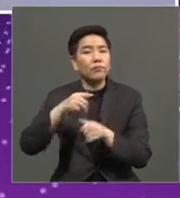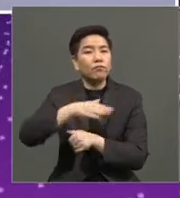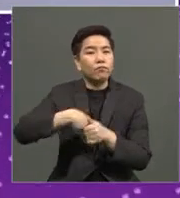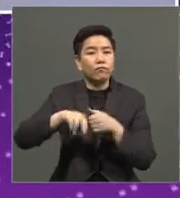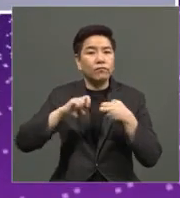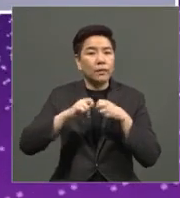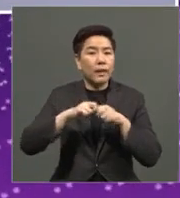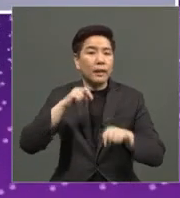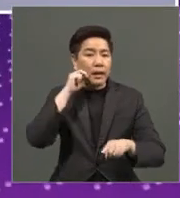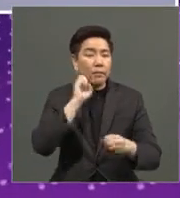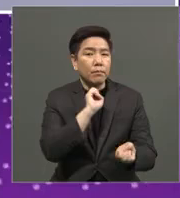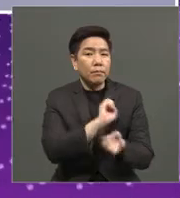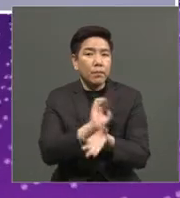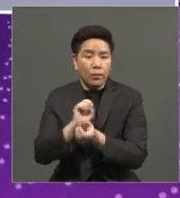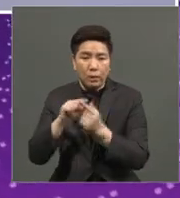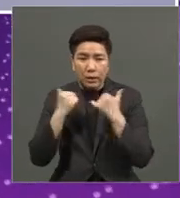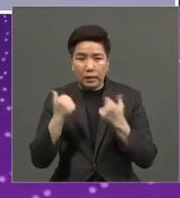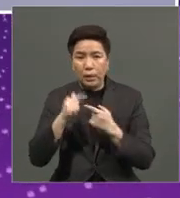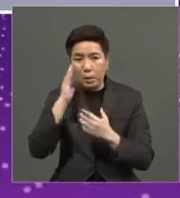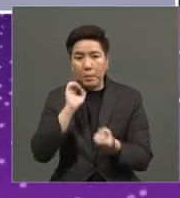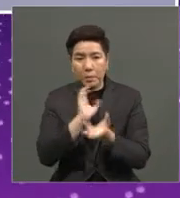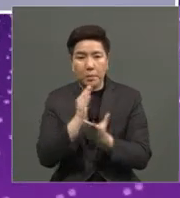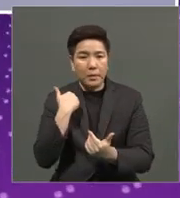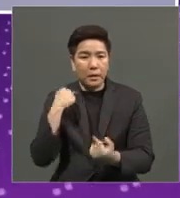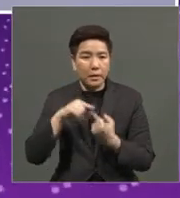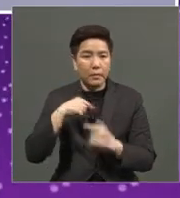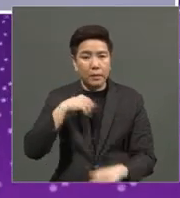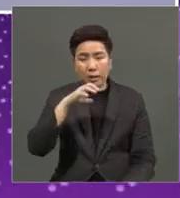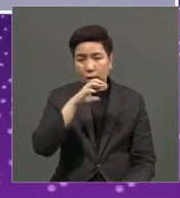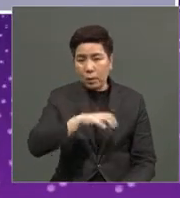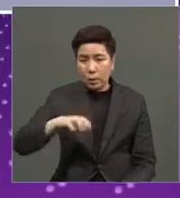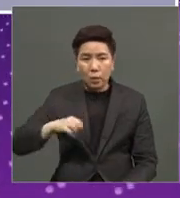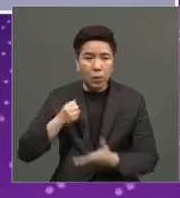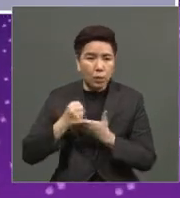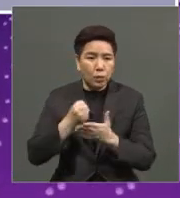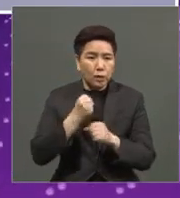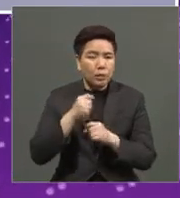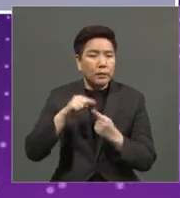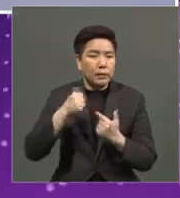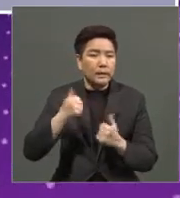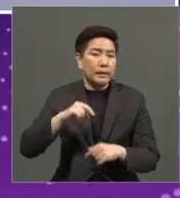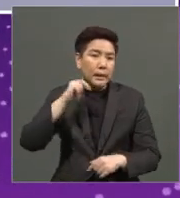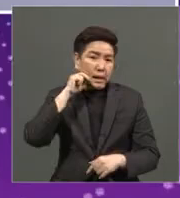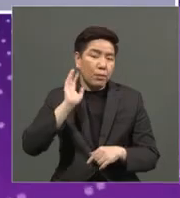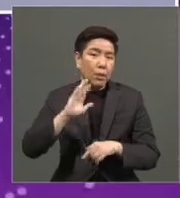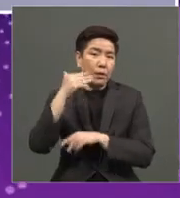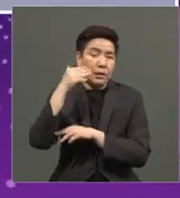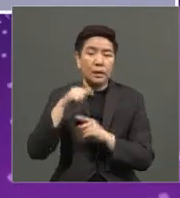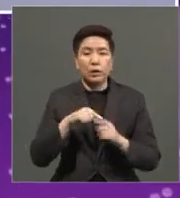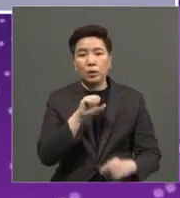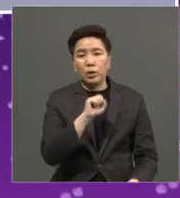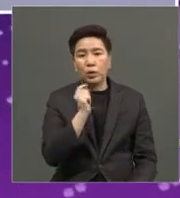น้ำและภัยพิบัติที่อาจเกิดขึ้นอีกครับโดยมีเห่วงานหลักที่เกี่ยวข้องไม่ว่าจะเป็นสำนักงานทรัพยากรน้ำแห่งชาติหรือว่า